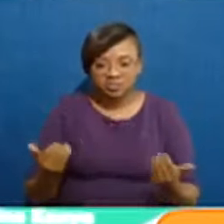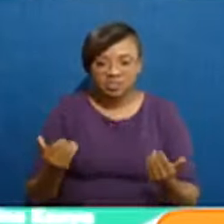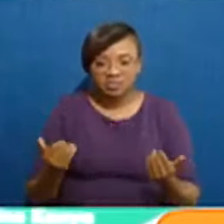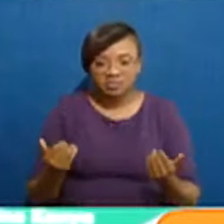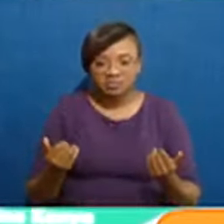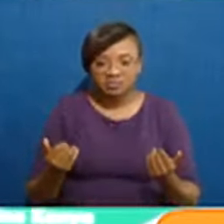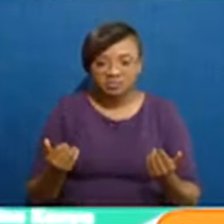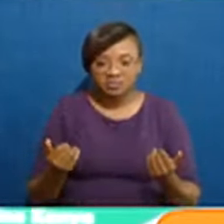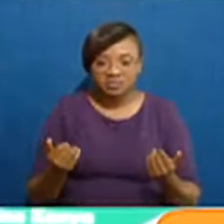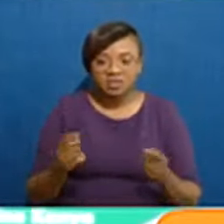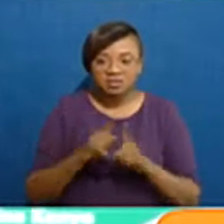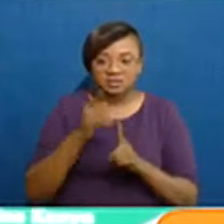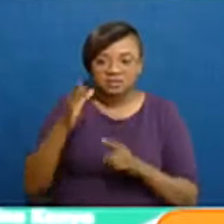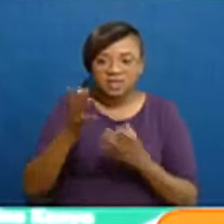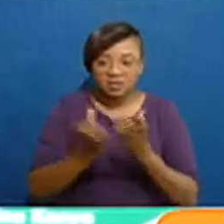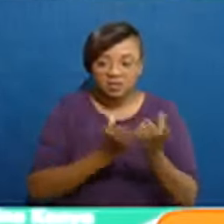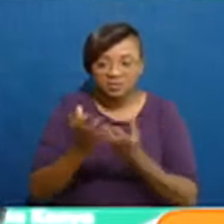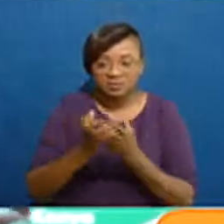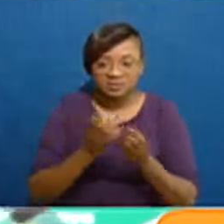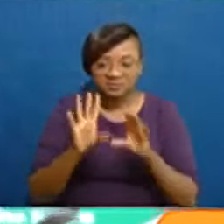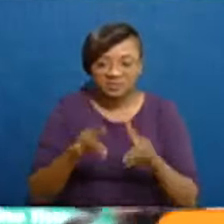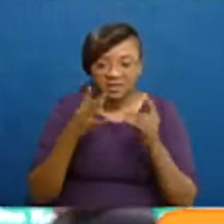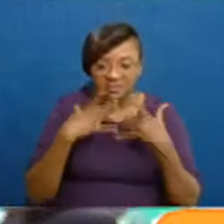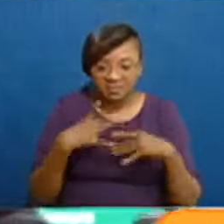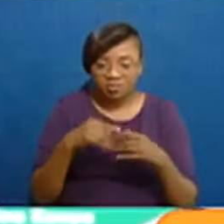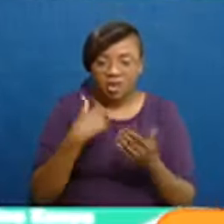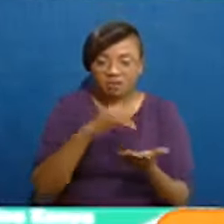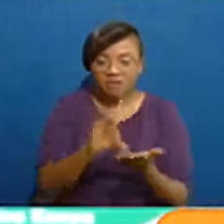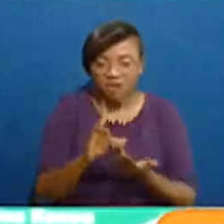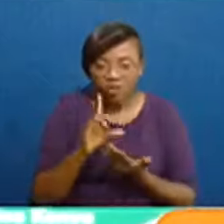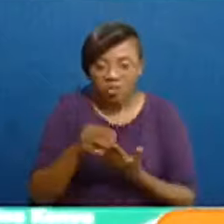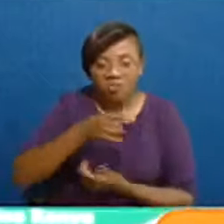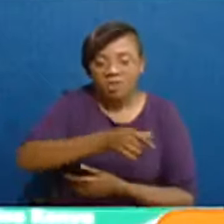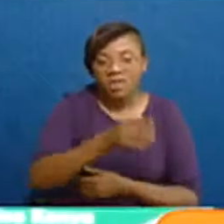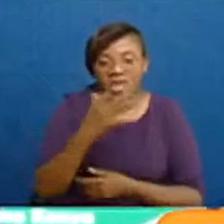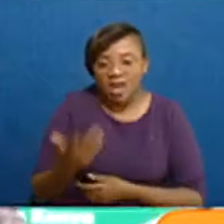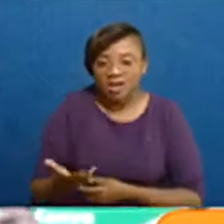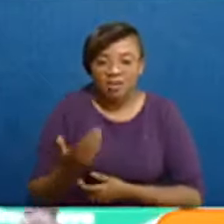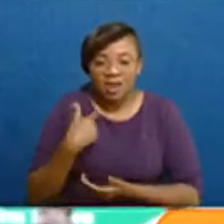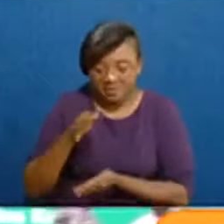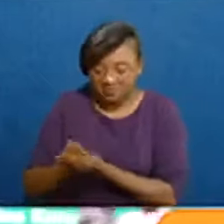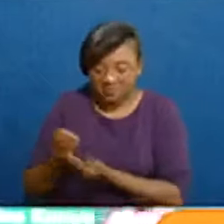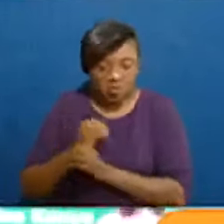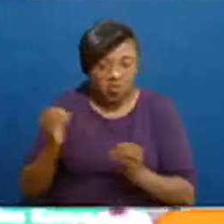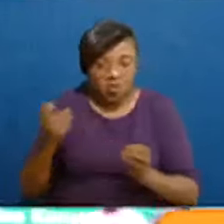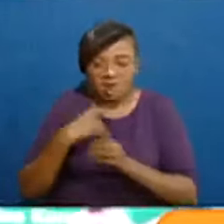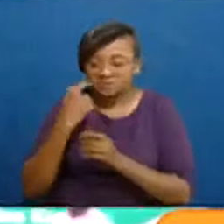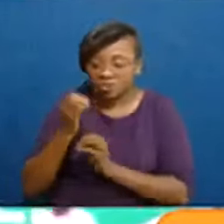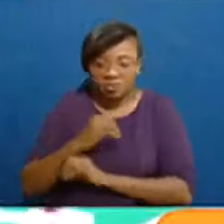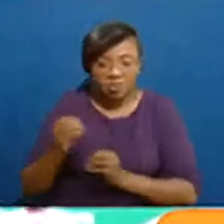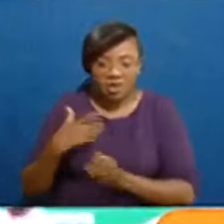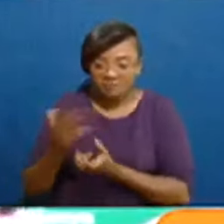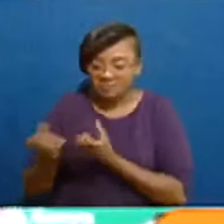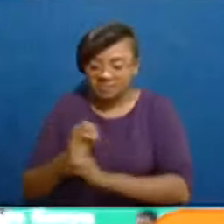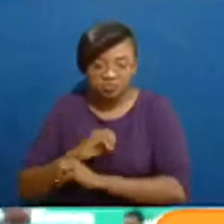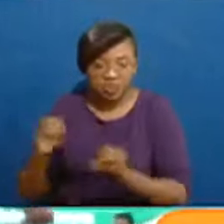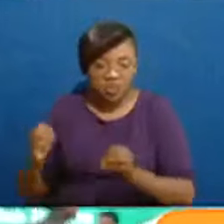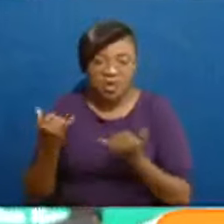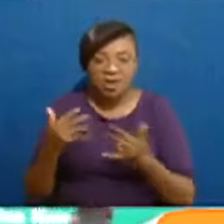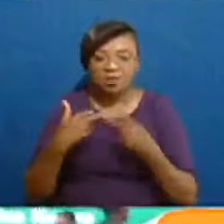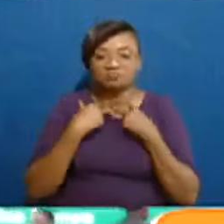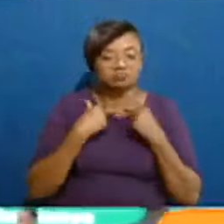biashara unapata watu wako na loans. Wataanza wapi? Hawana chochote, hawana stock, hawana duka. Watu wamekaa tu hoi hoi